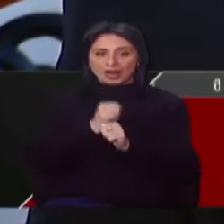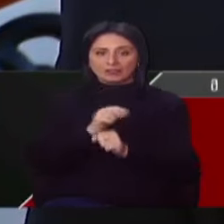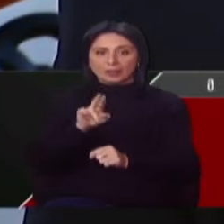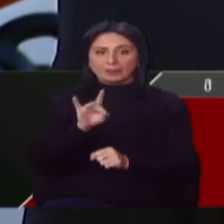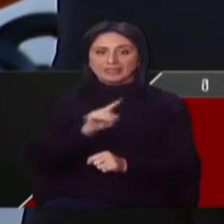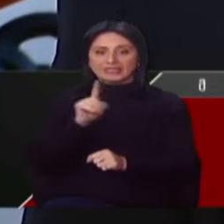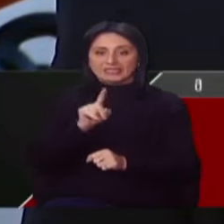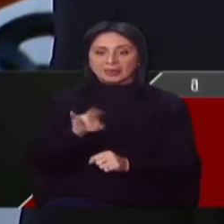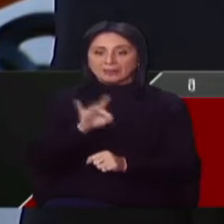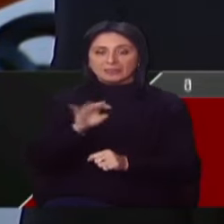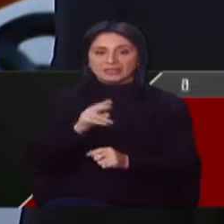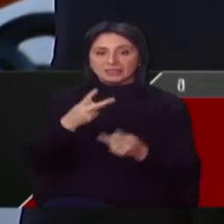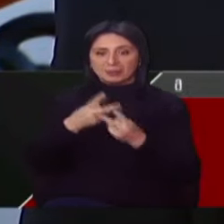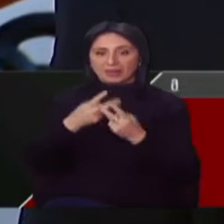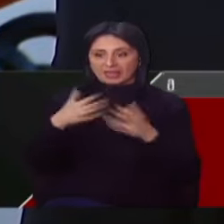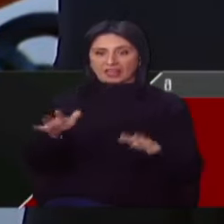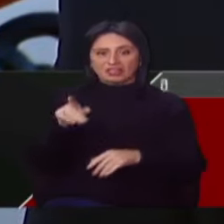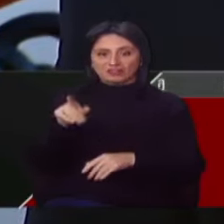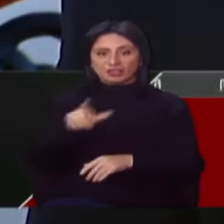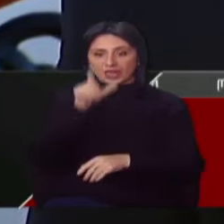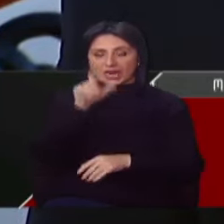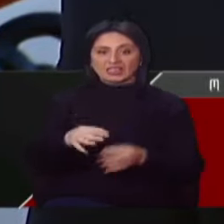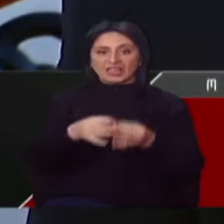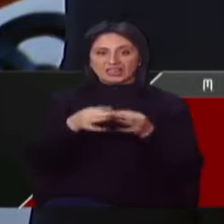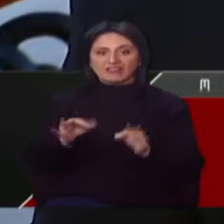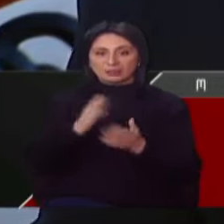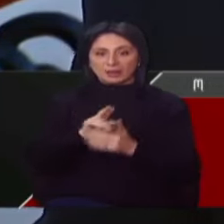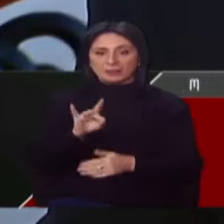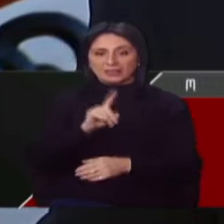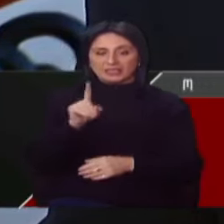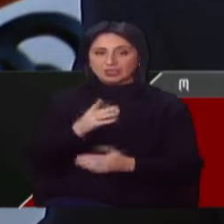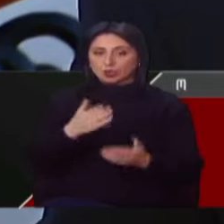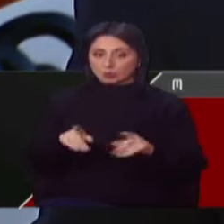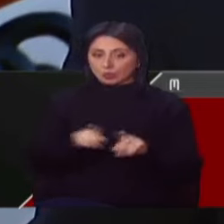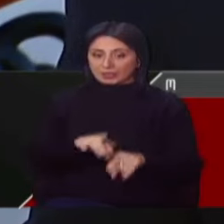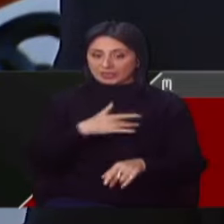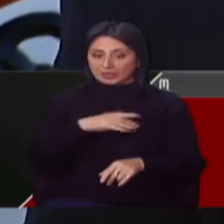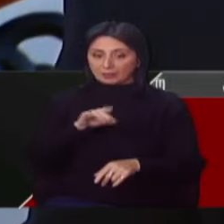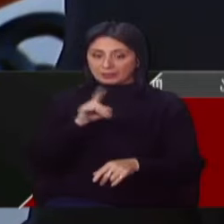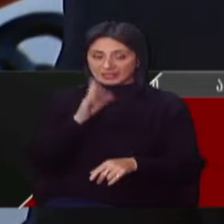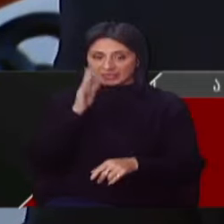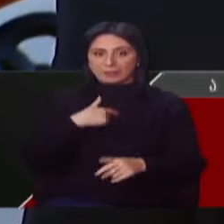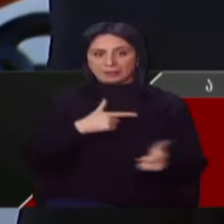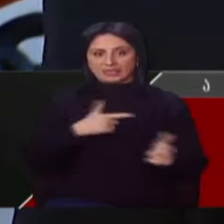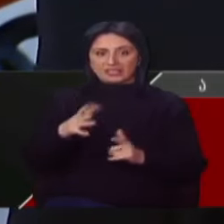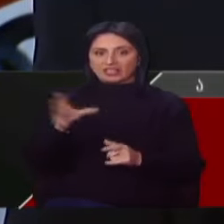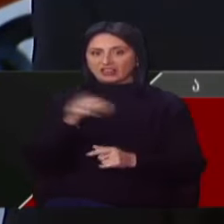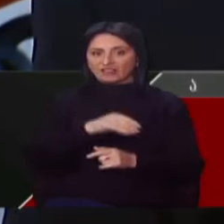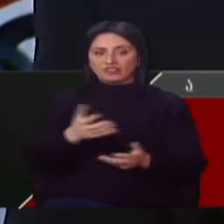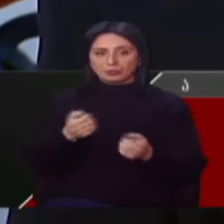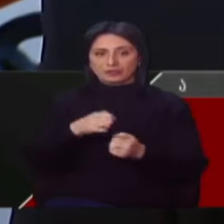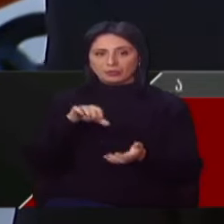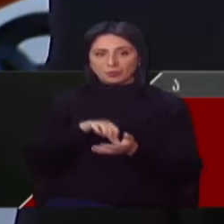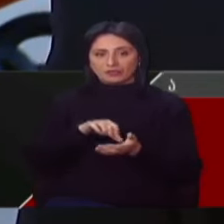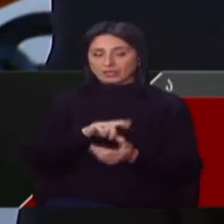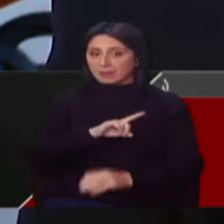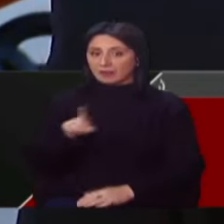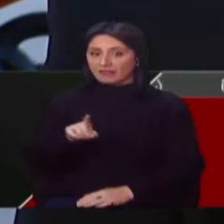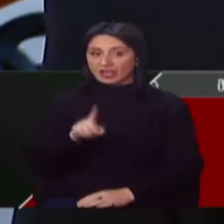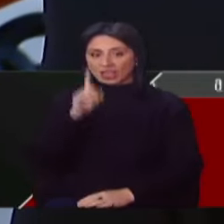პრიზები. ეს პრიზი არის პატიმრის გათავისუფლება. ადამიანის თავისუფლება არის პრიზი. Თუ ასეთი ტიპის პრიზი იქნება, მე მზადვარ ყველაფერში მივიღო მონაწილეობა,